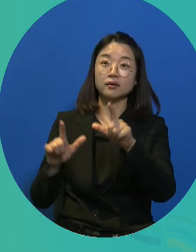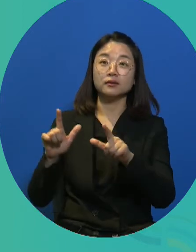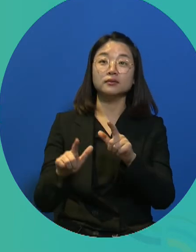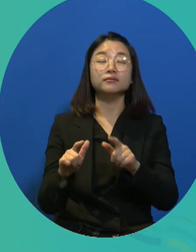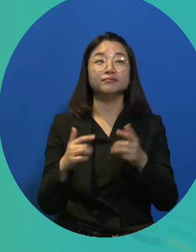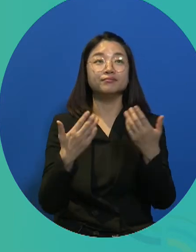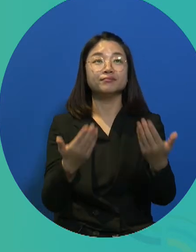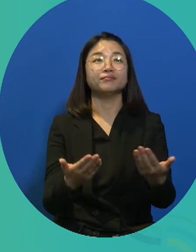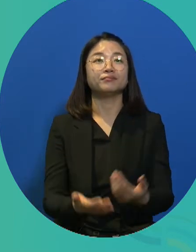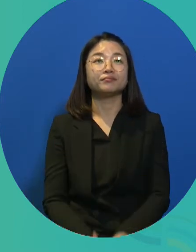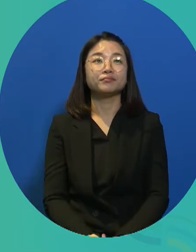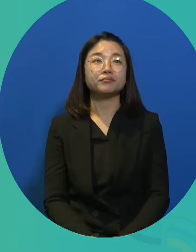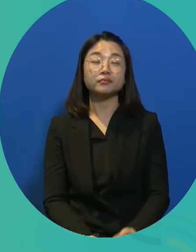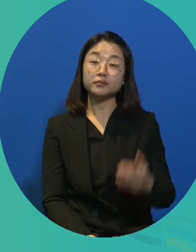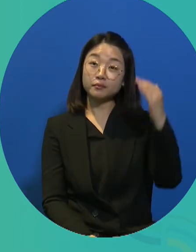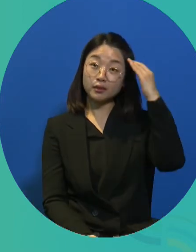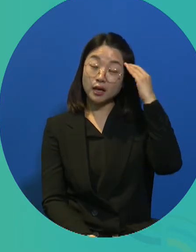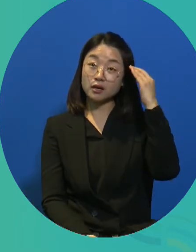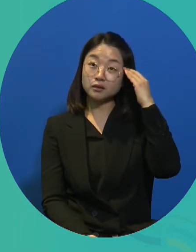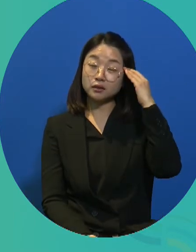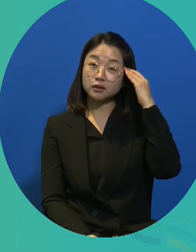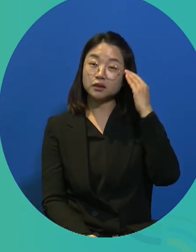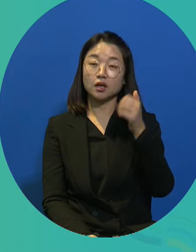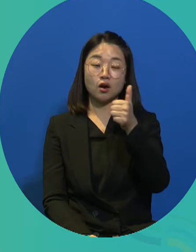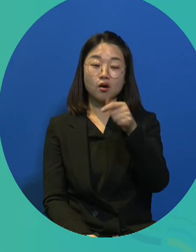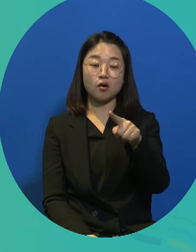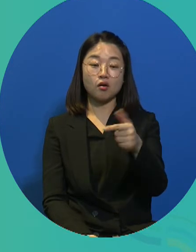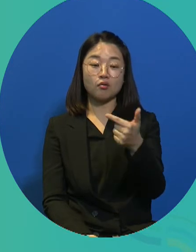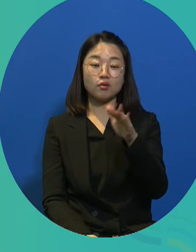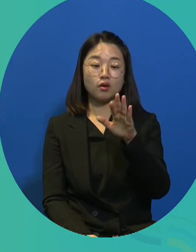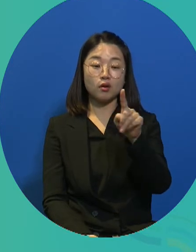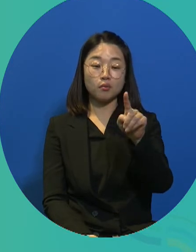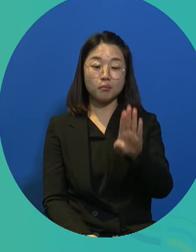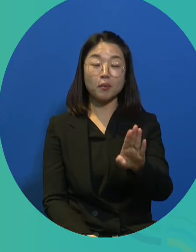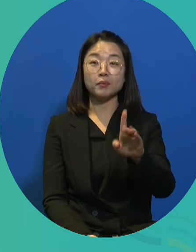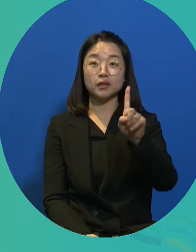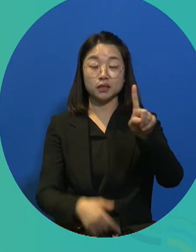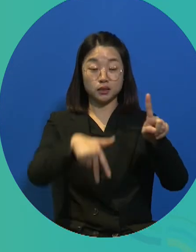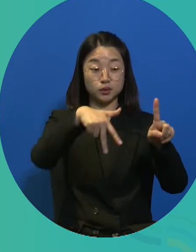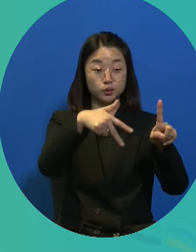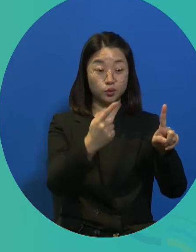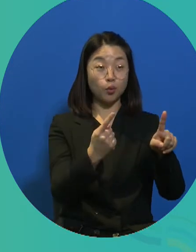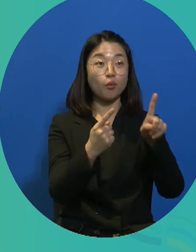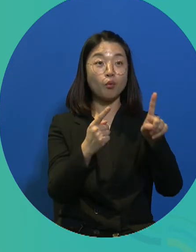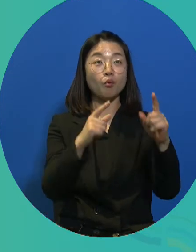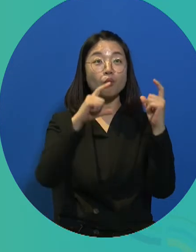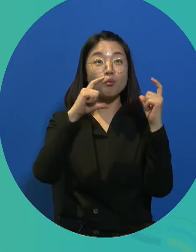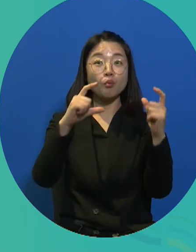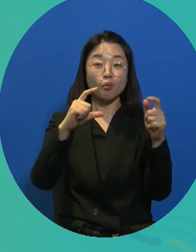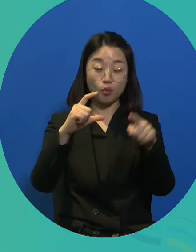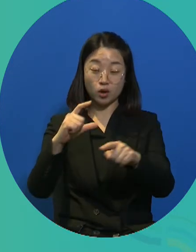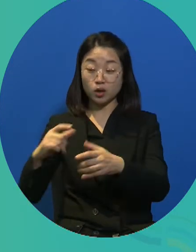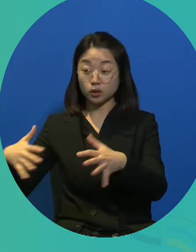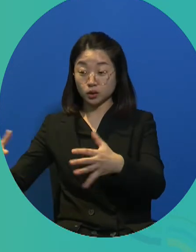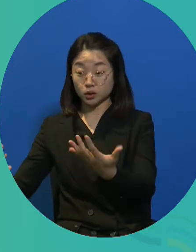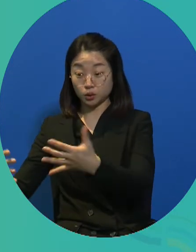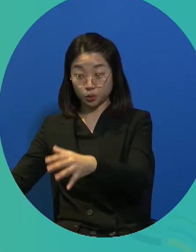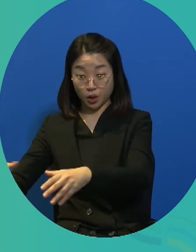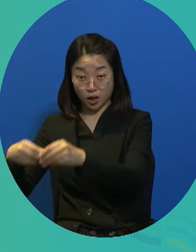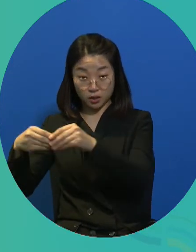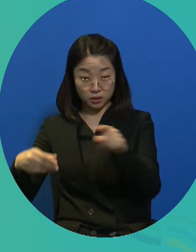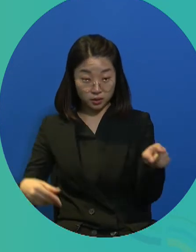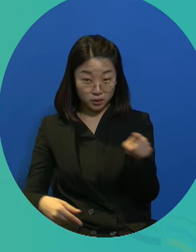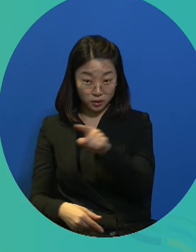하겠습니다. 우리나라의 헌법 제6조 1항에서 헌법에 의하여 체결 공포된 조약과 일반적으로